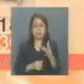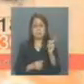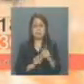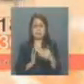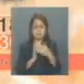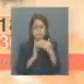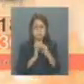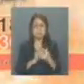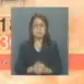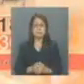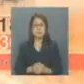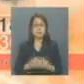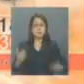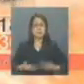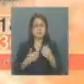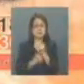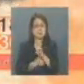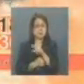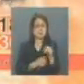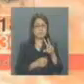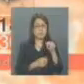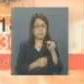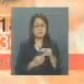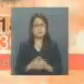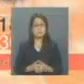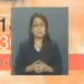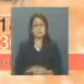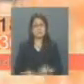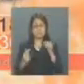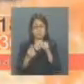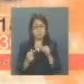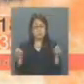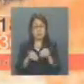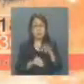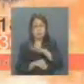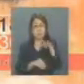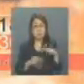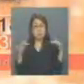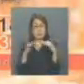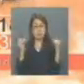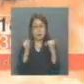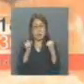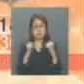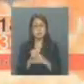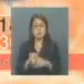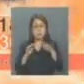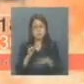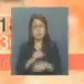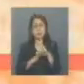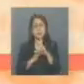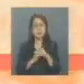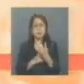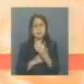าคอุณหภูมิระหว่าง 17-30 องศาเซลเซียสสำหรับบริเวณยอดภูมีอากาศหนาวอุณหภูมิต่ำสุด 10-15 องศาเซลเ